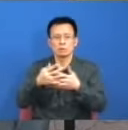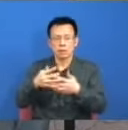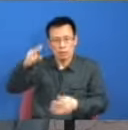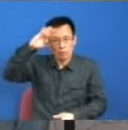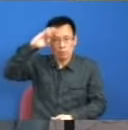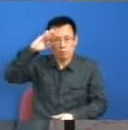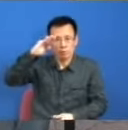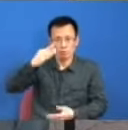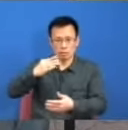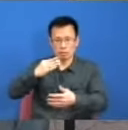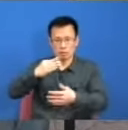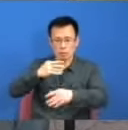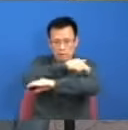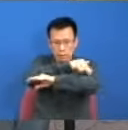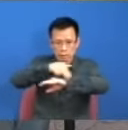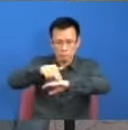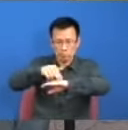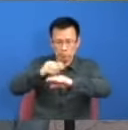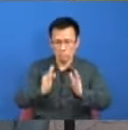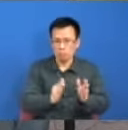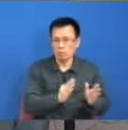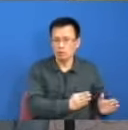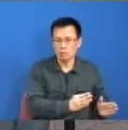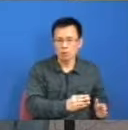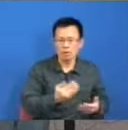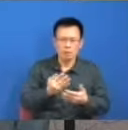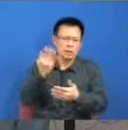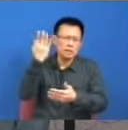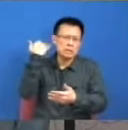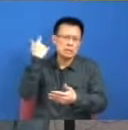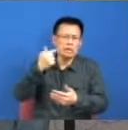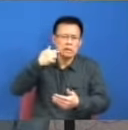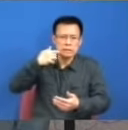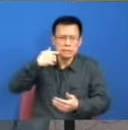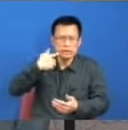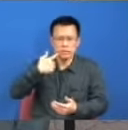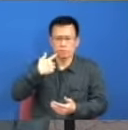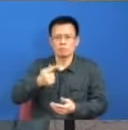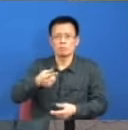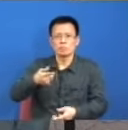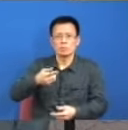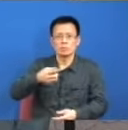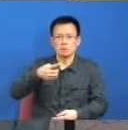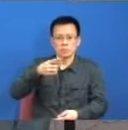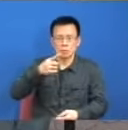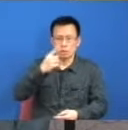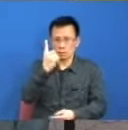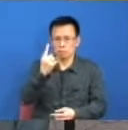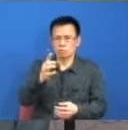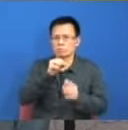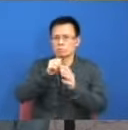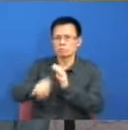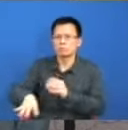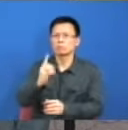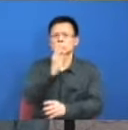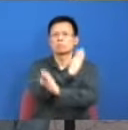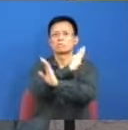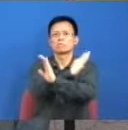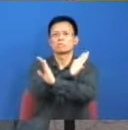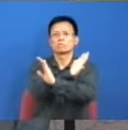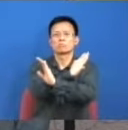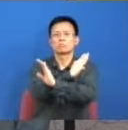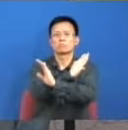係、是、比以往咧係更加嚴厲。差唔多係一個都唔可以放過。咁、你寧願拉百幾人，